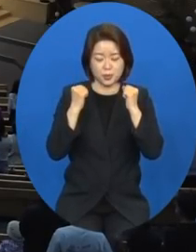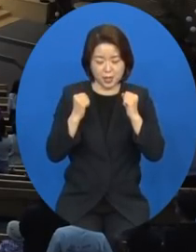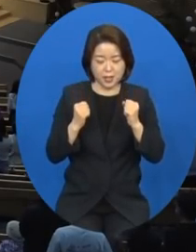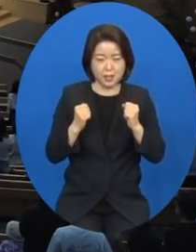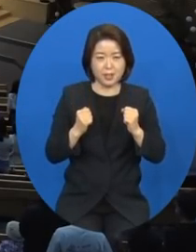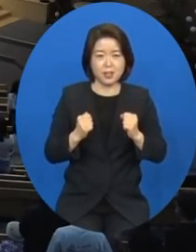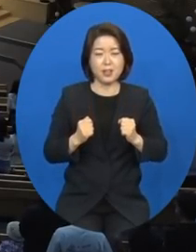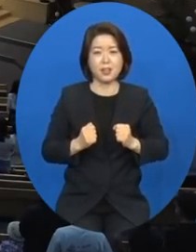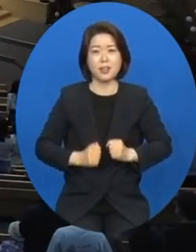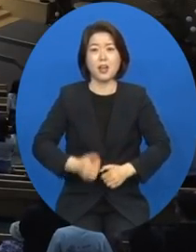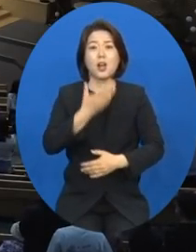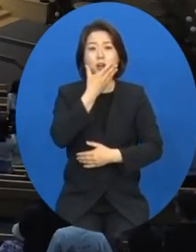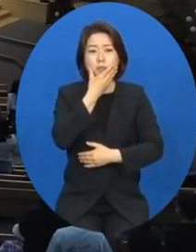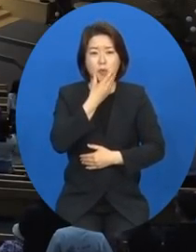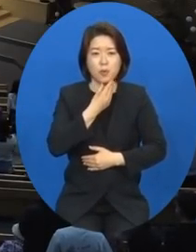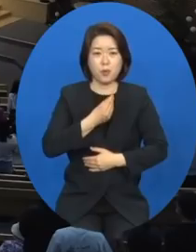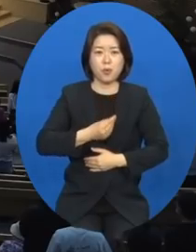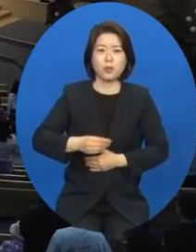all